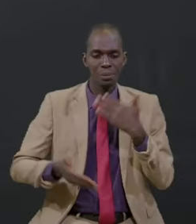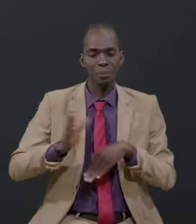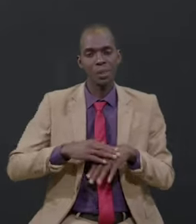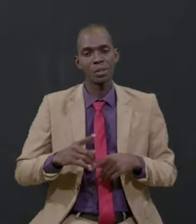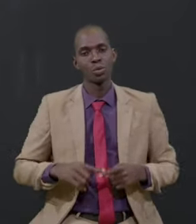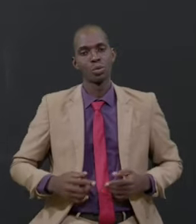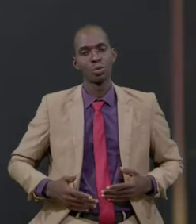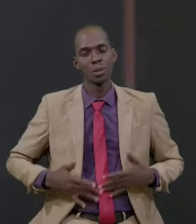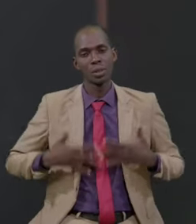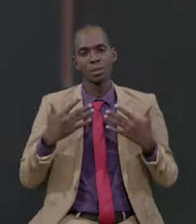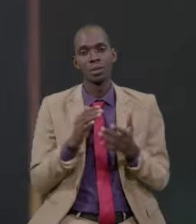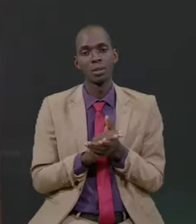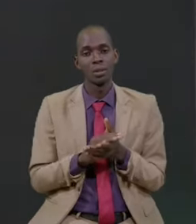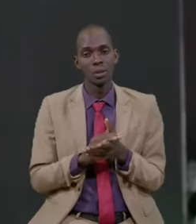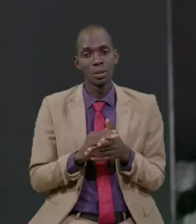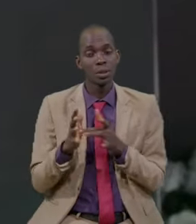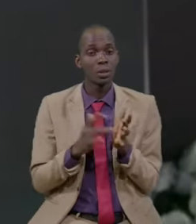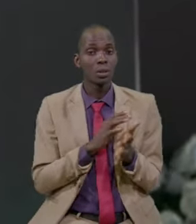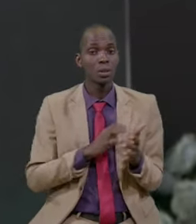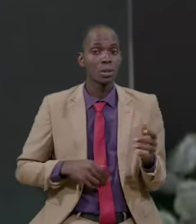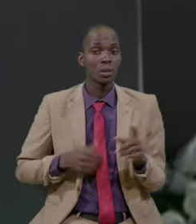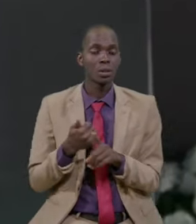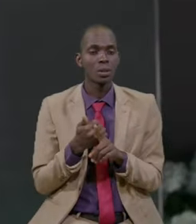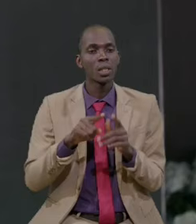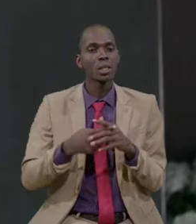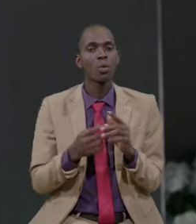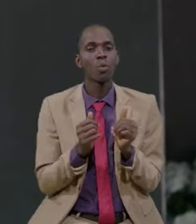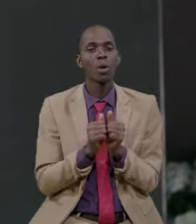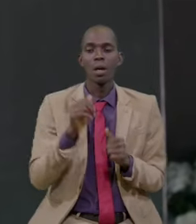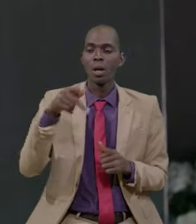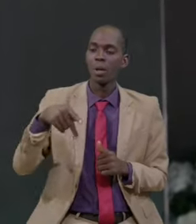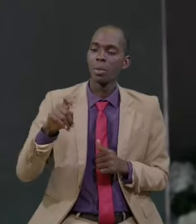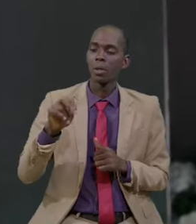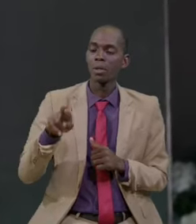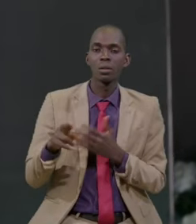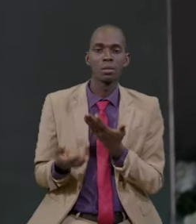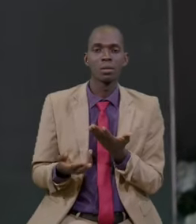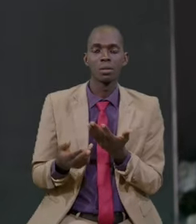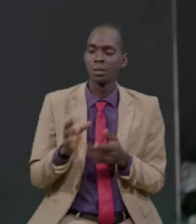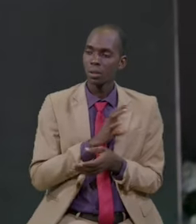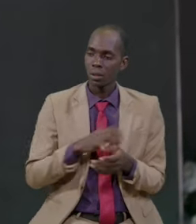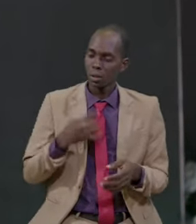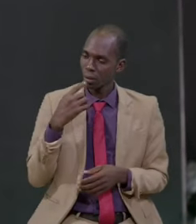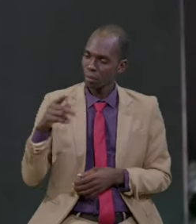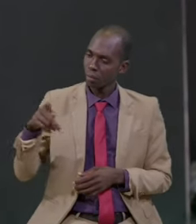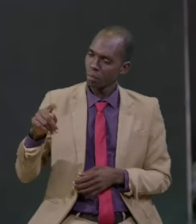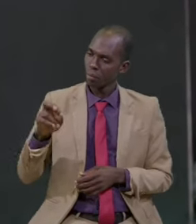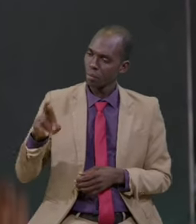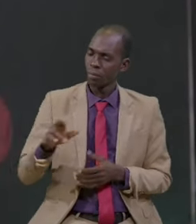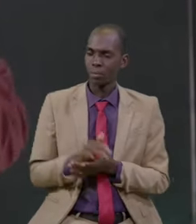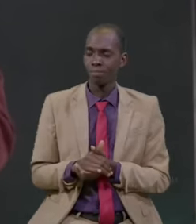Le rétrograde. Jésus a commencé avec Pierre. Il a dit, Pierre, Satan